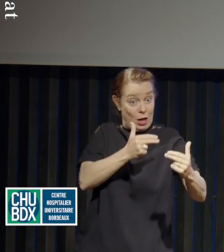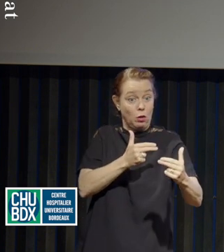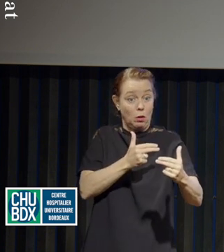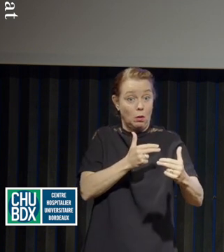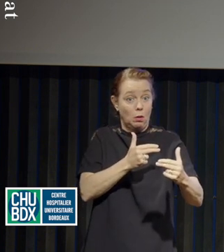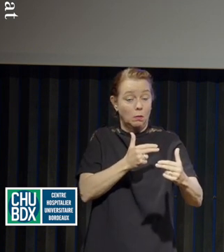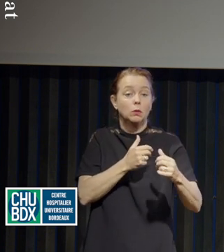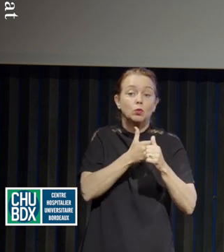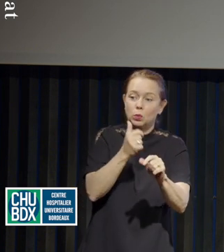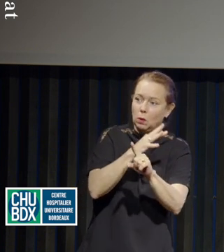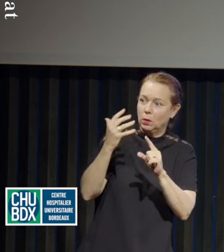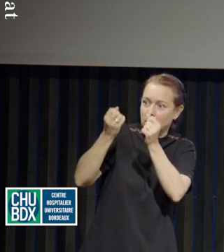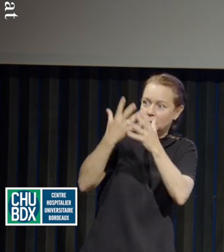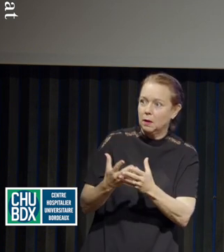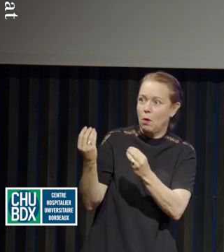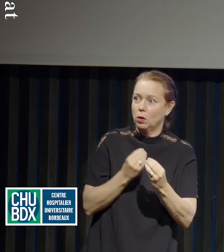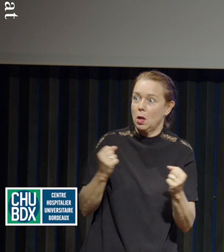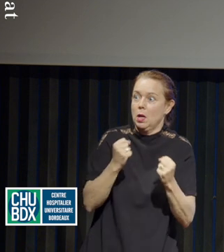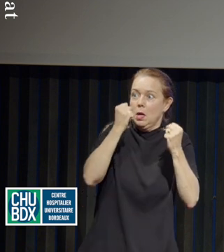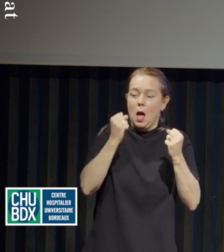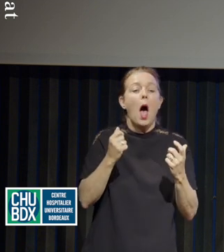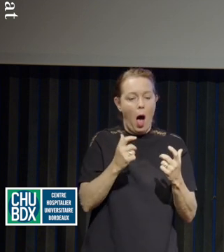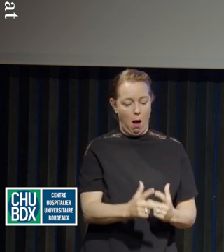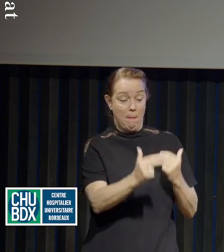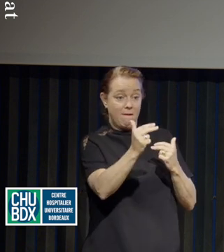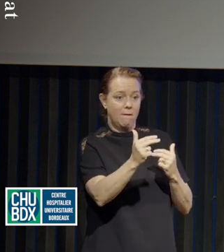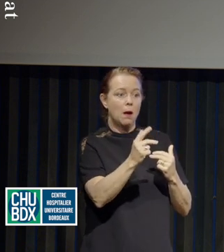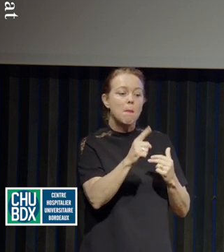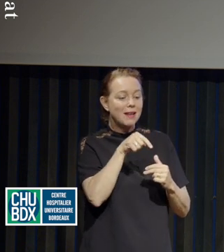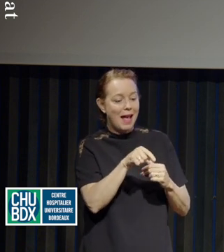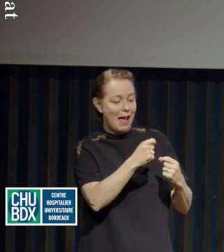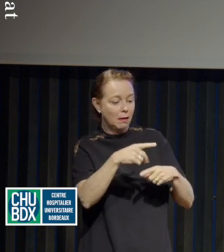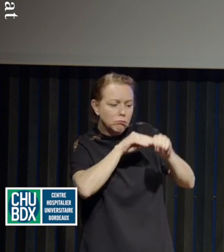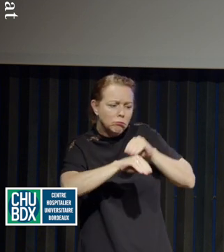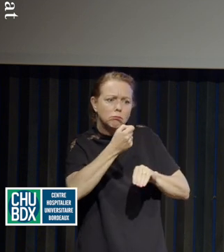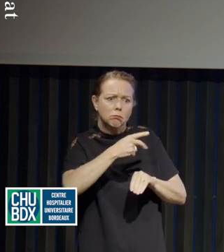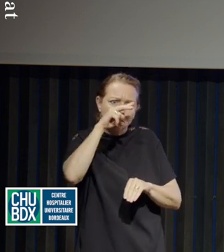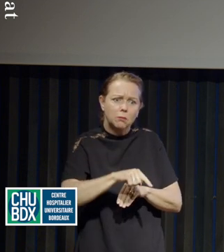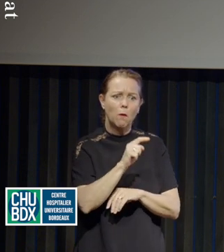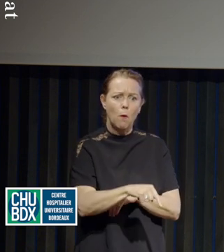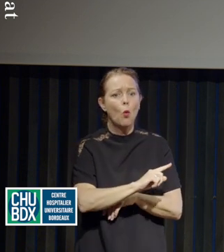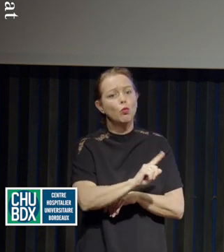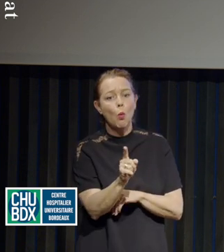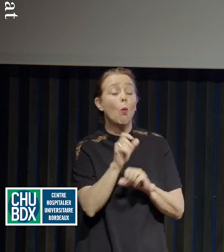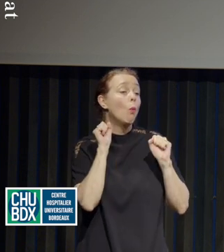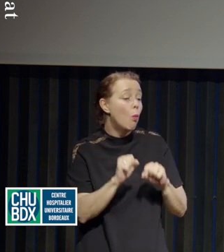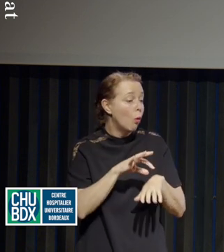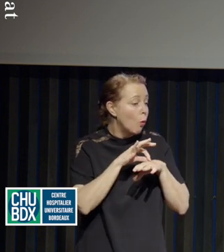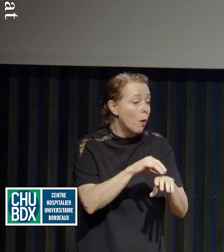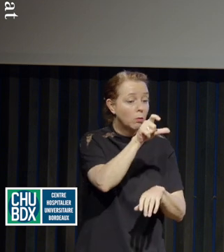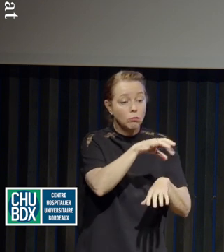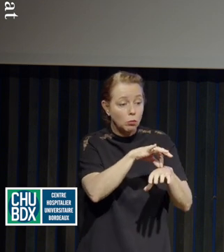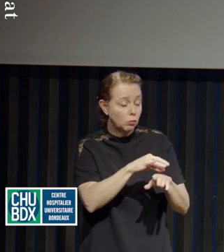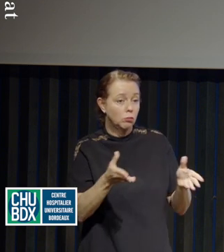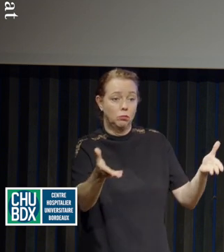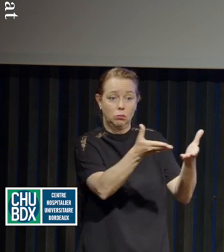dans le contexte d'événements stressants et qui ne nécessitent pas de soins médicaux. On peut accompagner ces patients, on peut leur